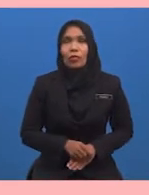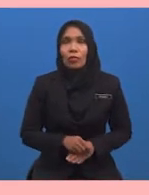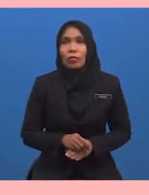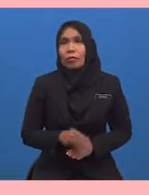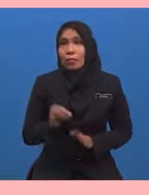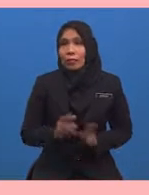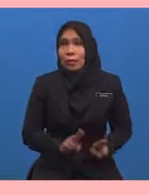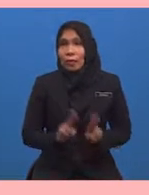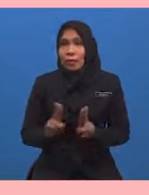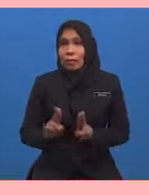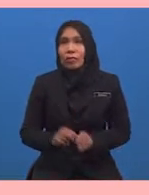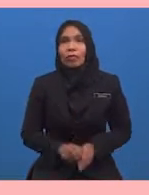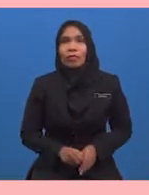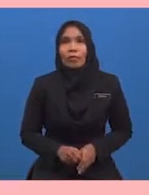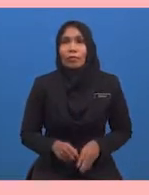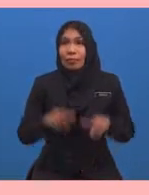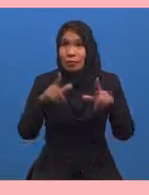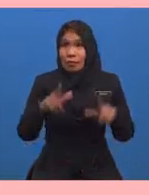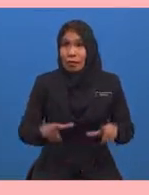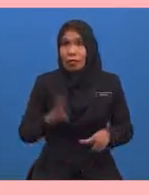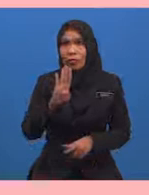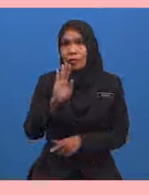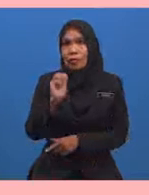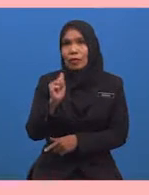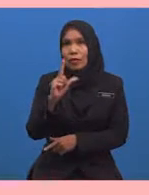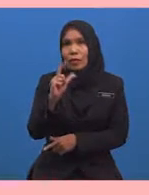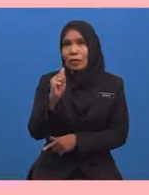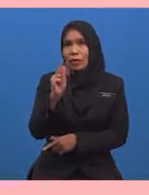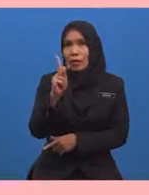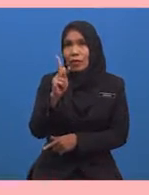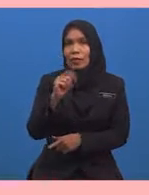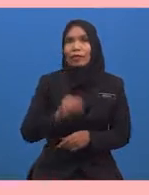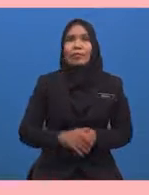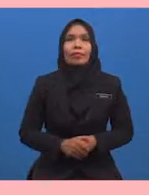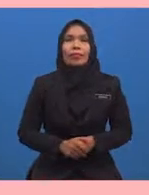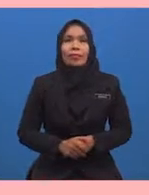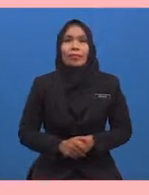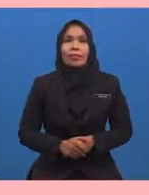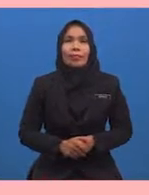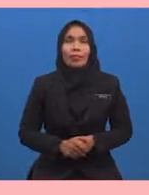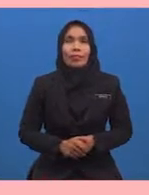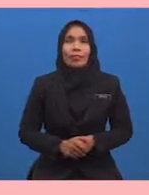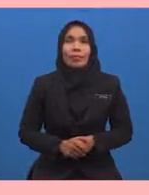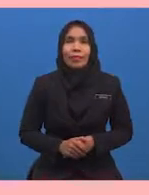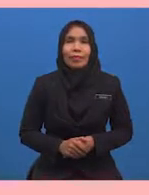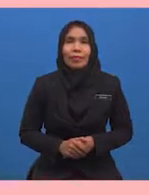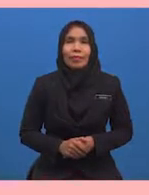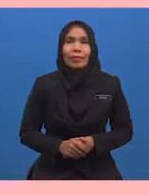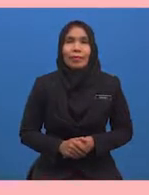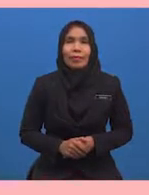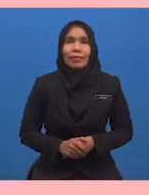Contohnya, Sungai Kinabatangan di Sabah, Sungai Rajang dan Sungai Baram di Sarawak.